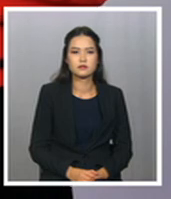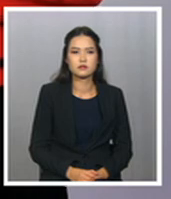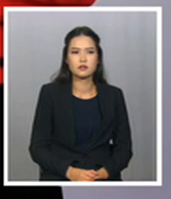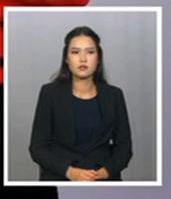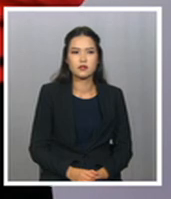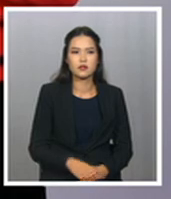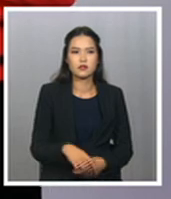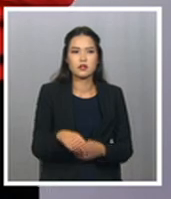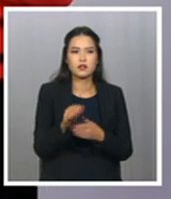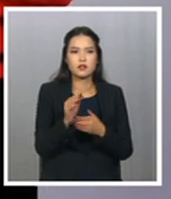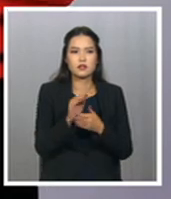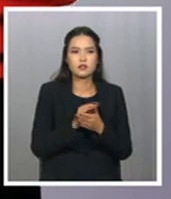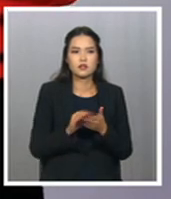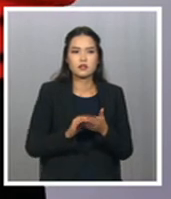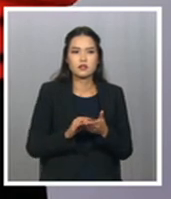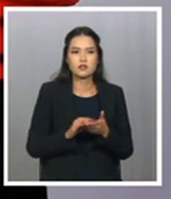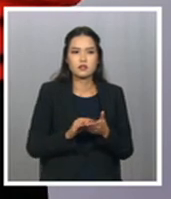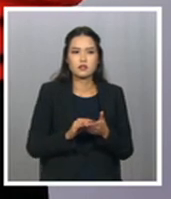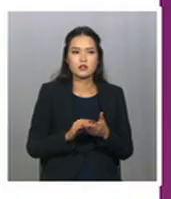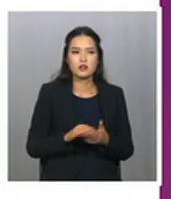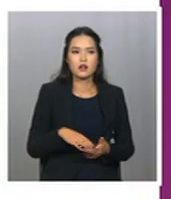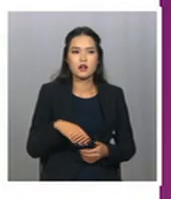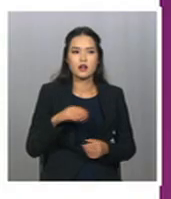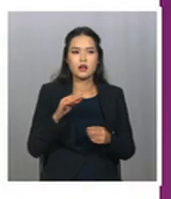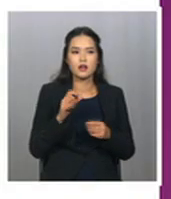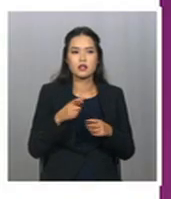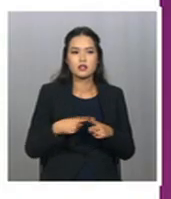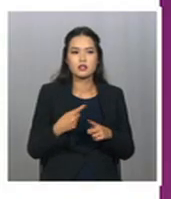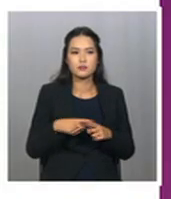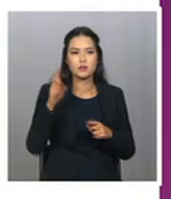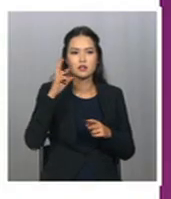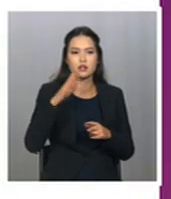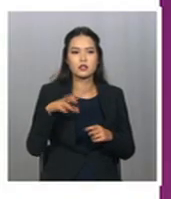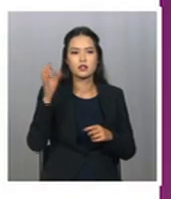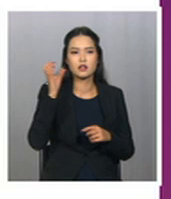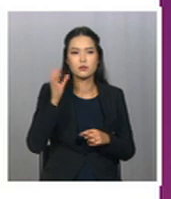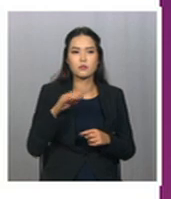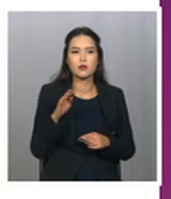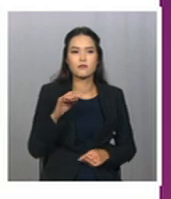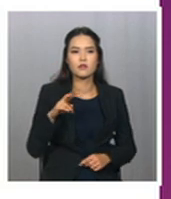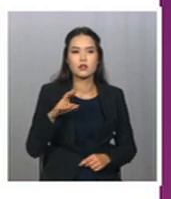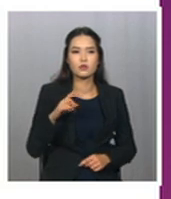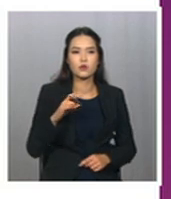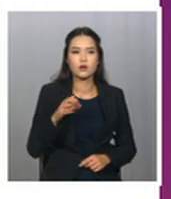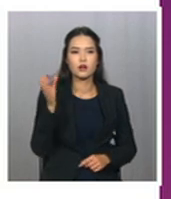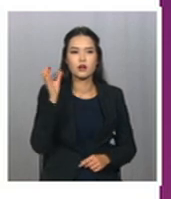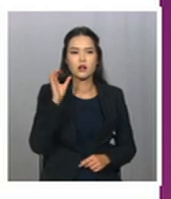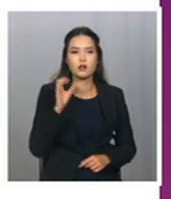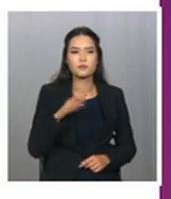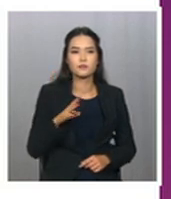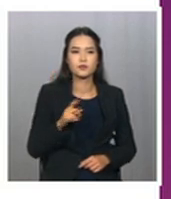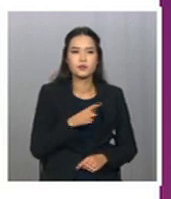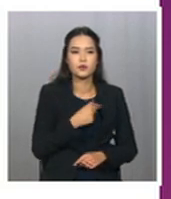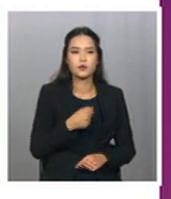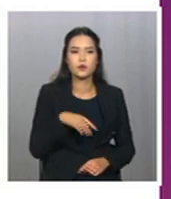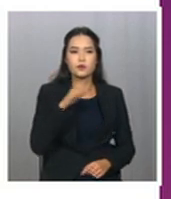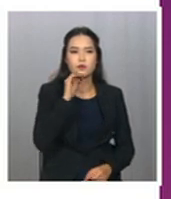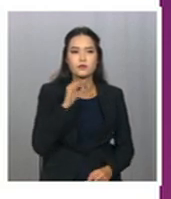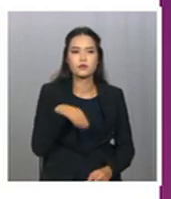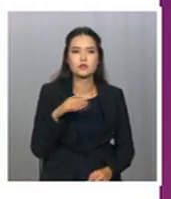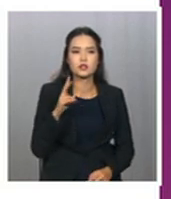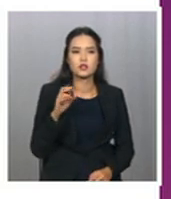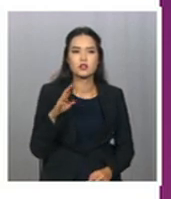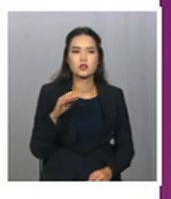Жазушы есімін атақты ғалым, филология ғылымының докторы, профессор, қазақ әдебиетінің